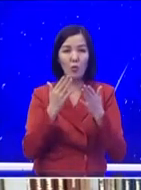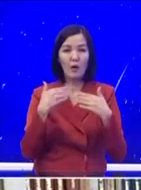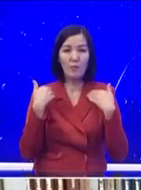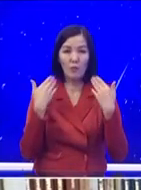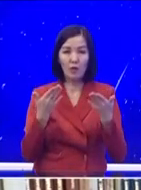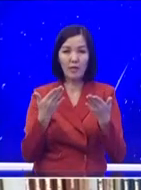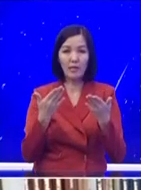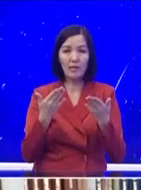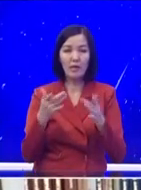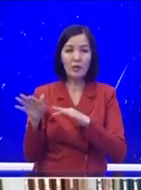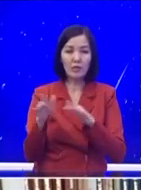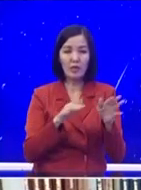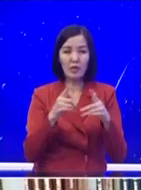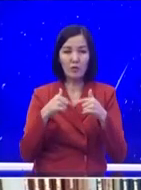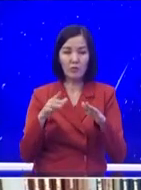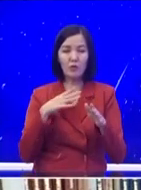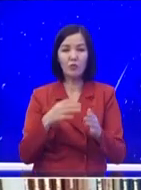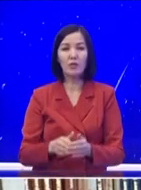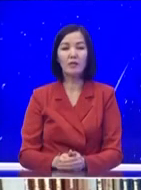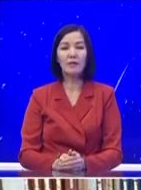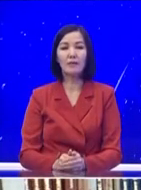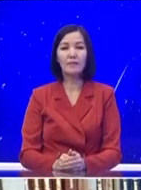пайдалануға болады дейді шара ұйымдастырушылары.